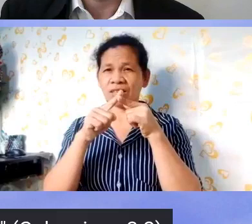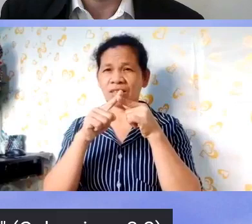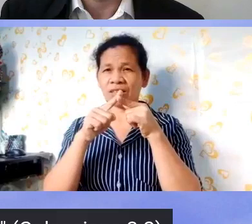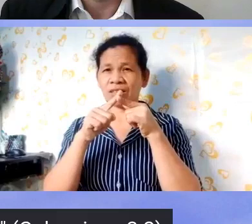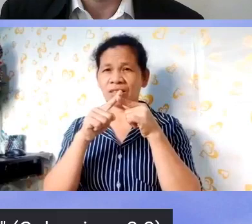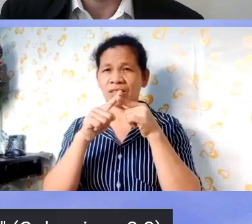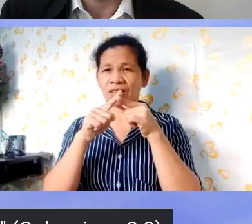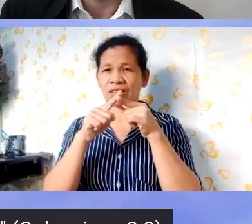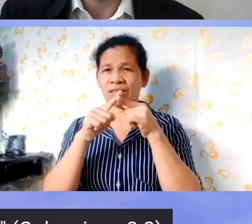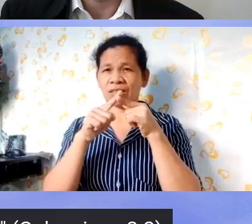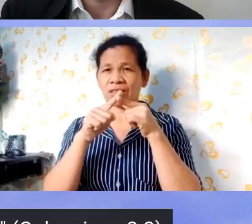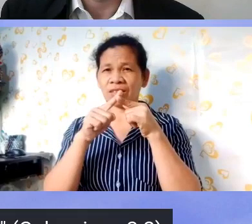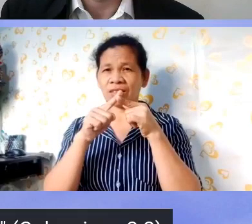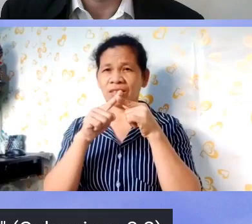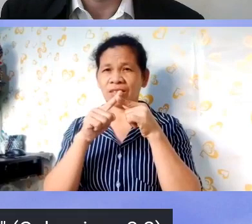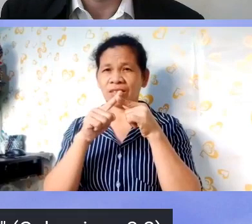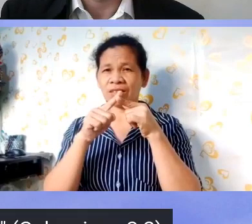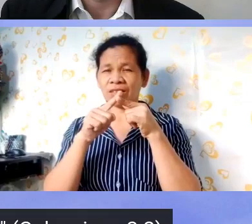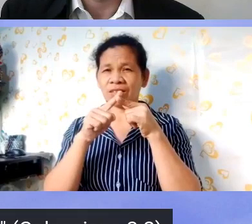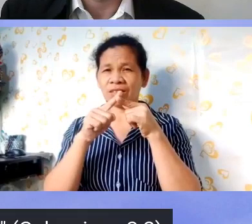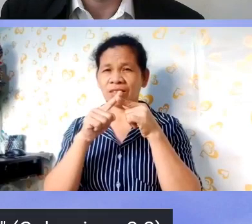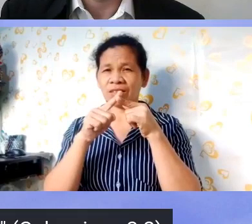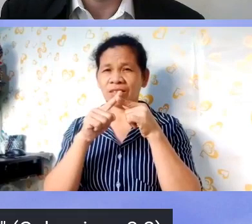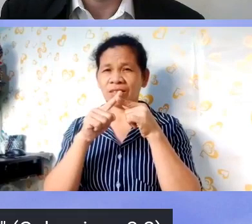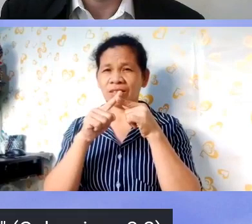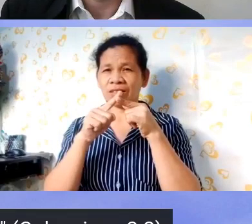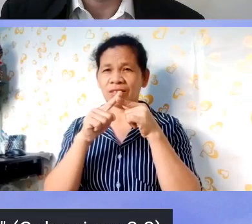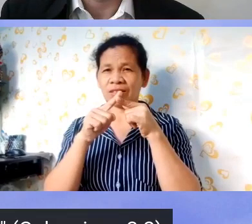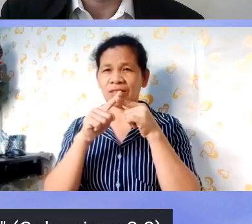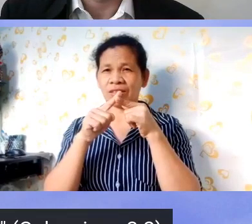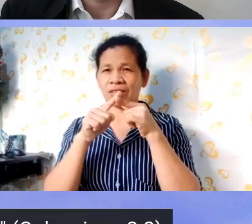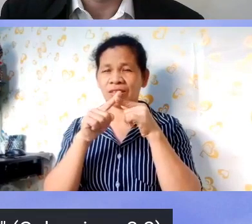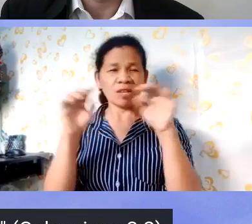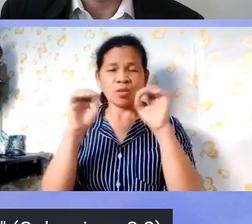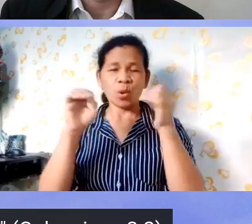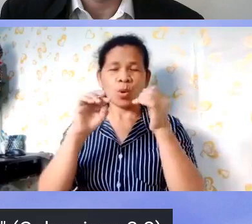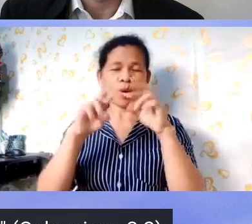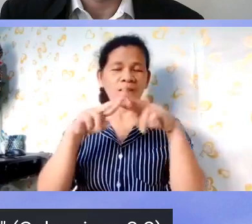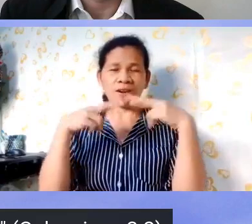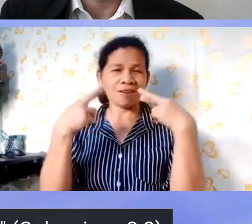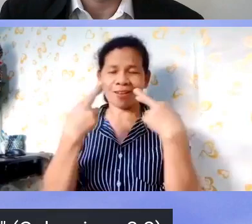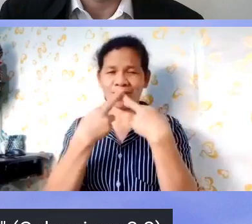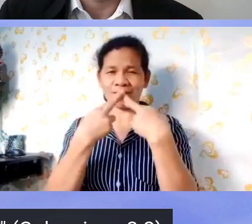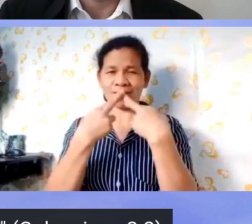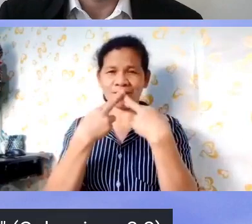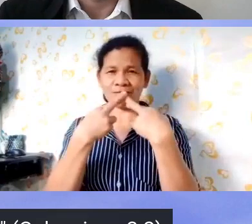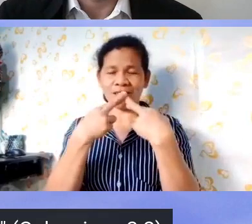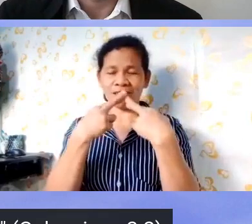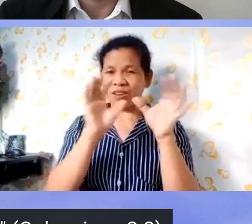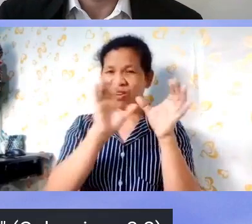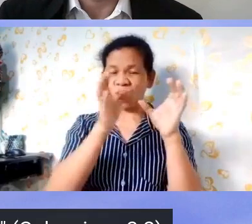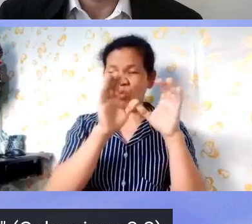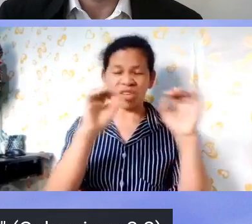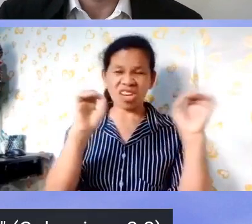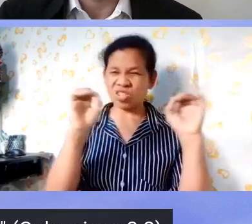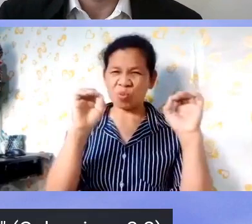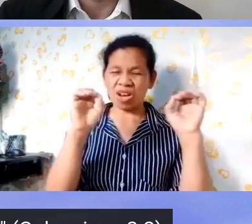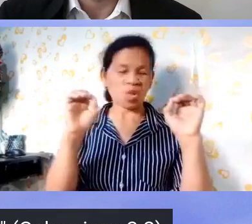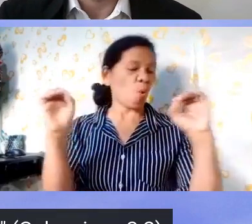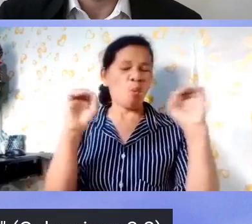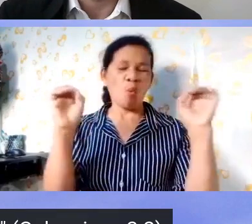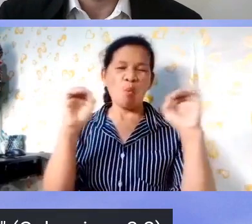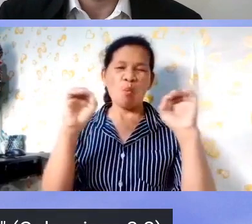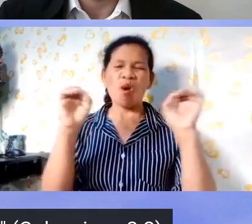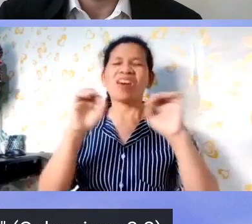komunikasyon po ay nagsisilbing dugo ng relasyon. Ibig sabihin, Pagka wala po ang komunikasyon, walang dugo